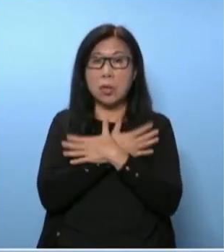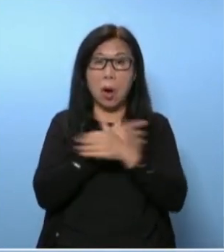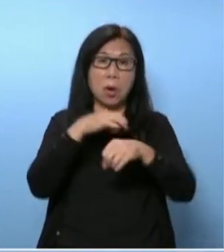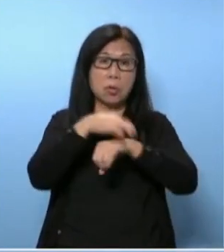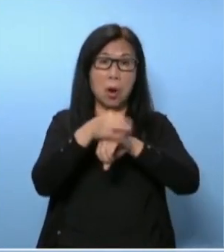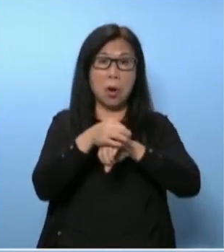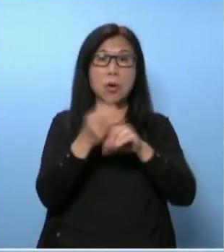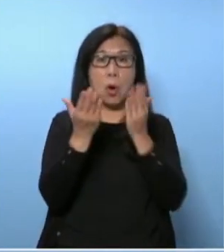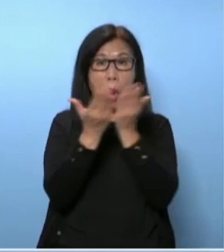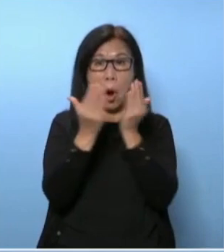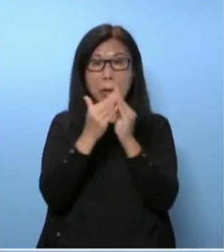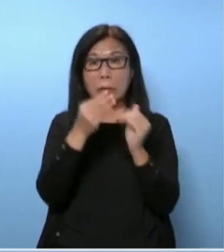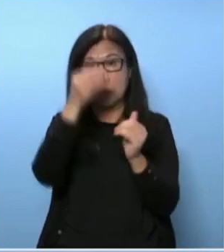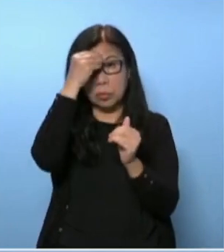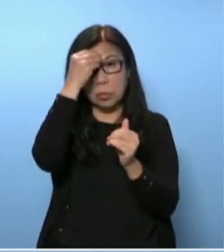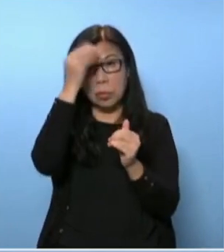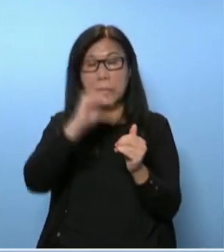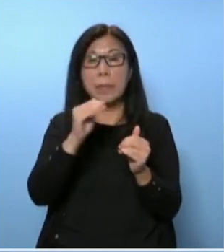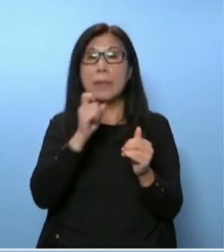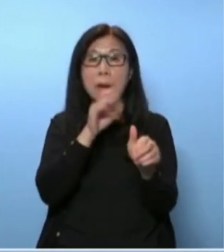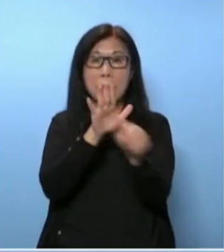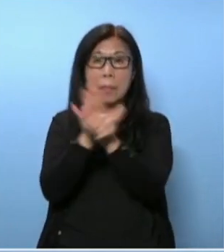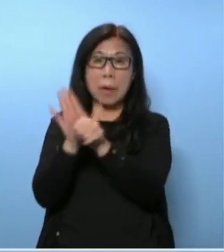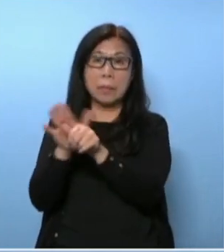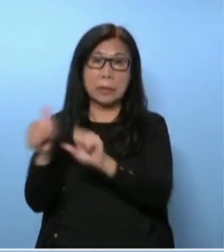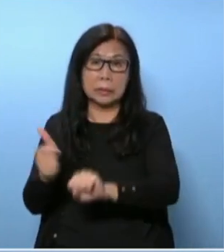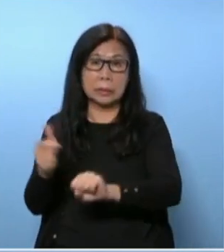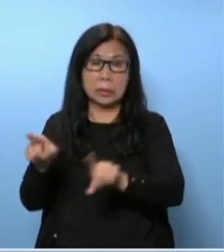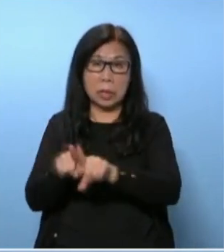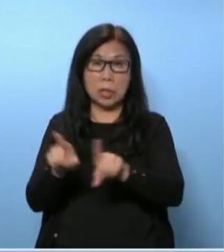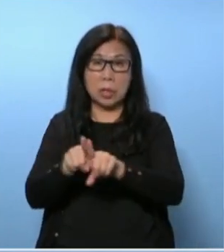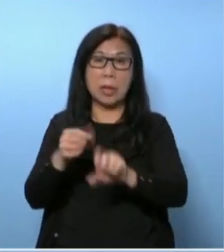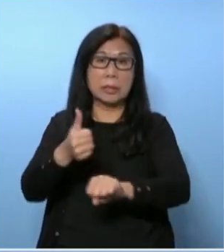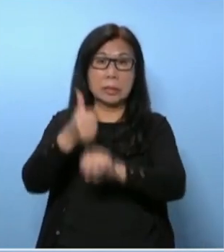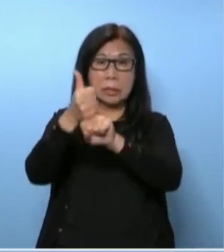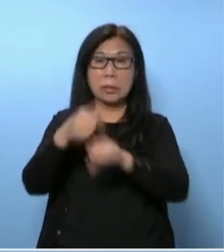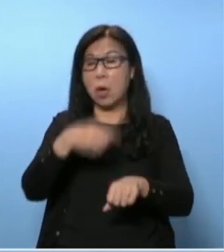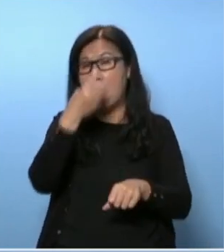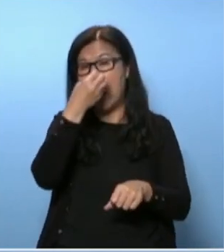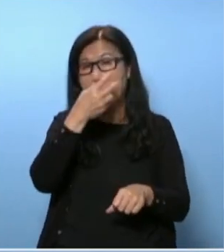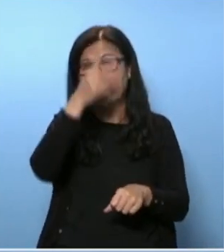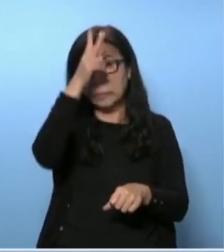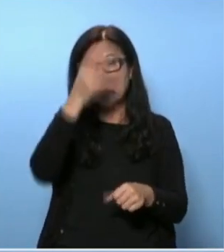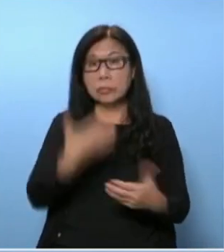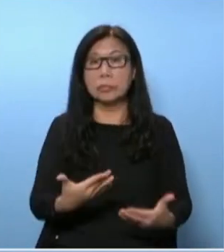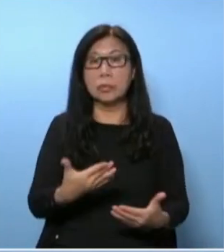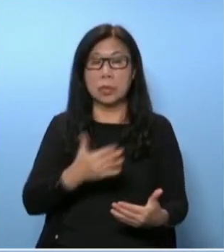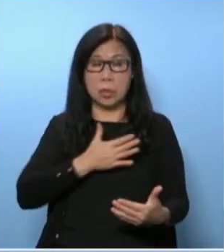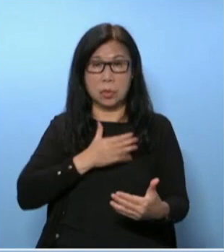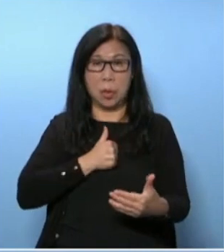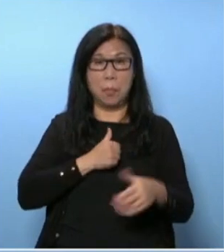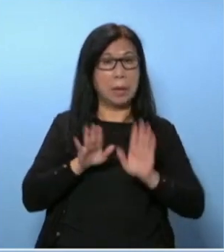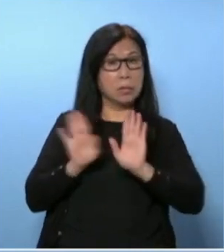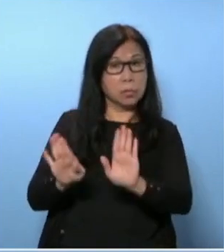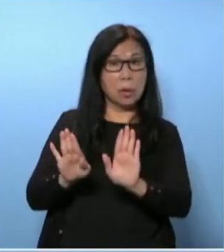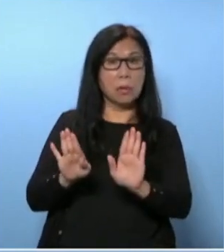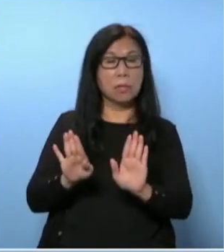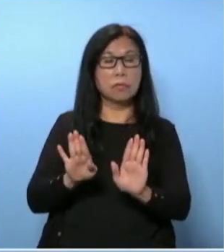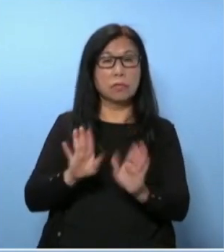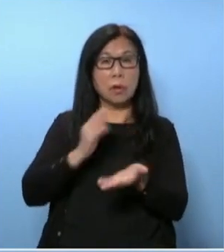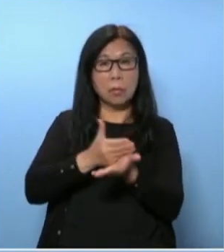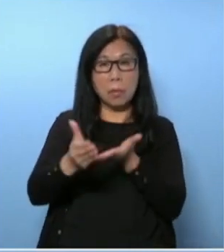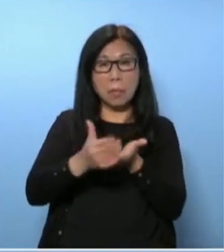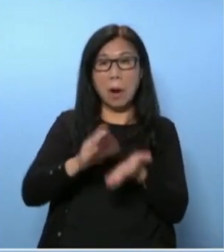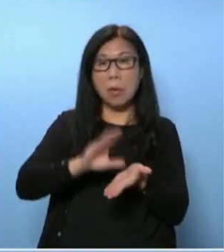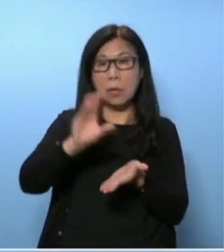呢？那我們就要希望在這一方面的保護和資源要增加。我想看看特區政府在預防那方面的資源的撥